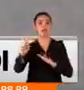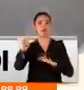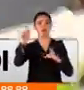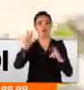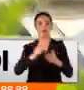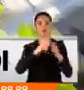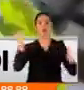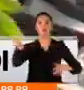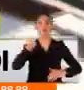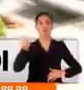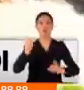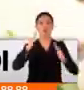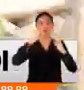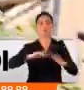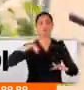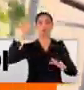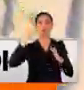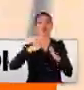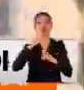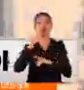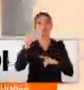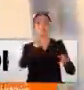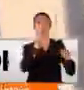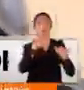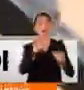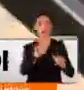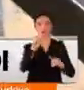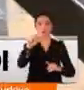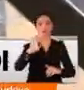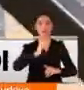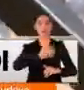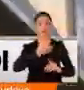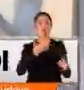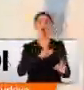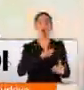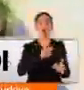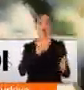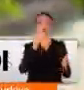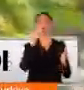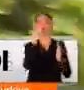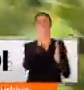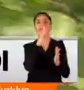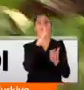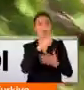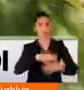da Büyükçekmece'de yıkılan başka bir ev. Manzara aynı. Buranın sahibinin de yasal olarak bütün evrakları